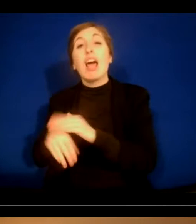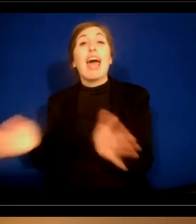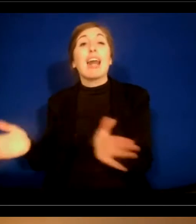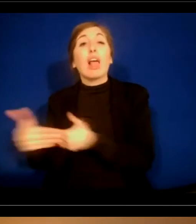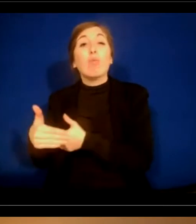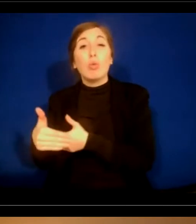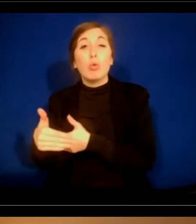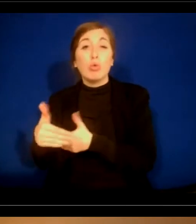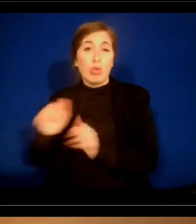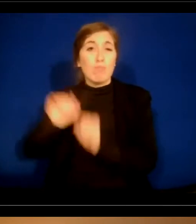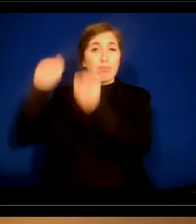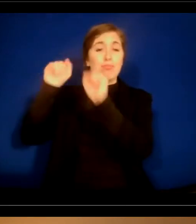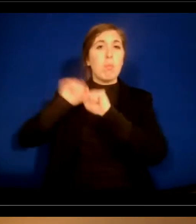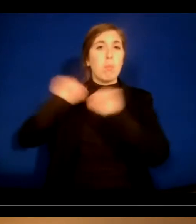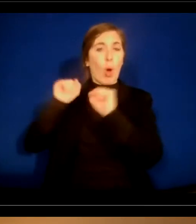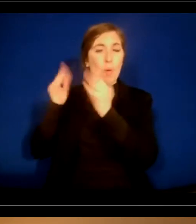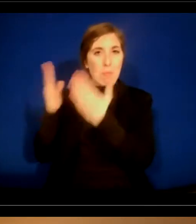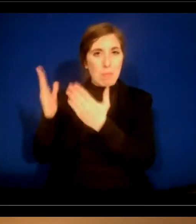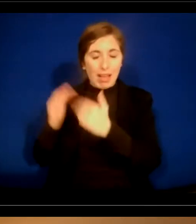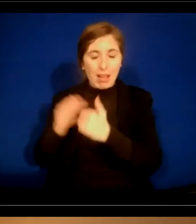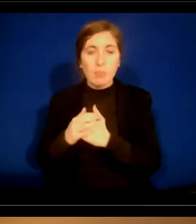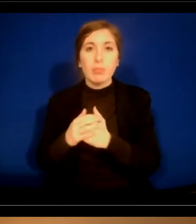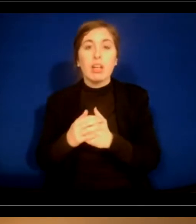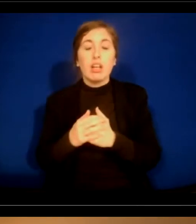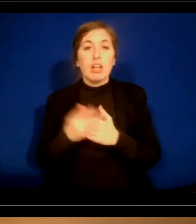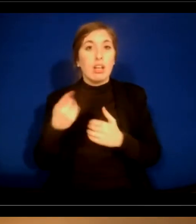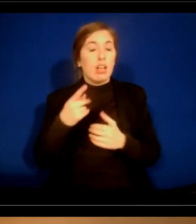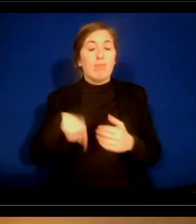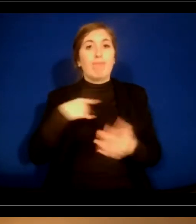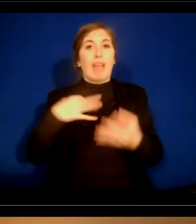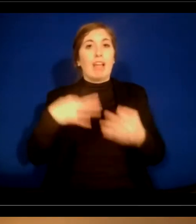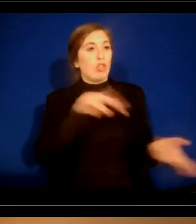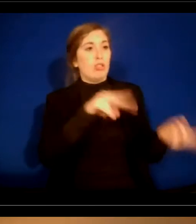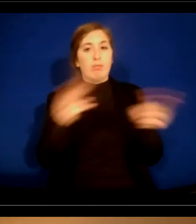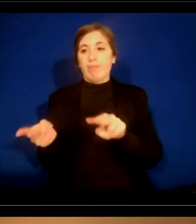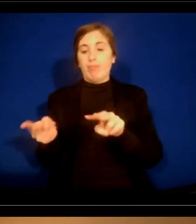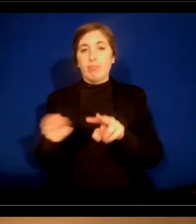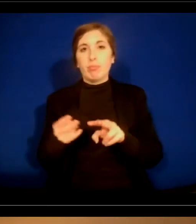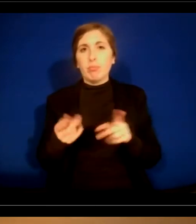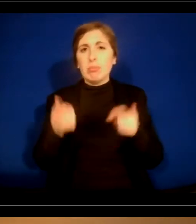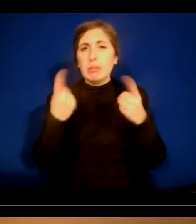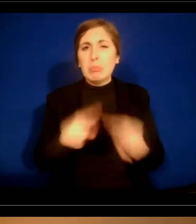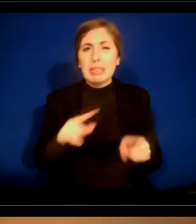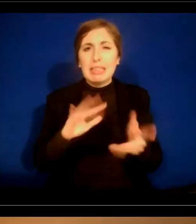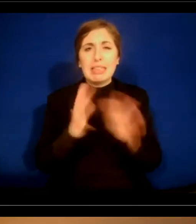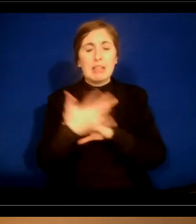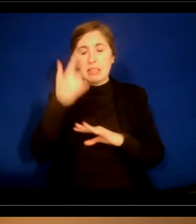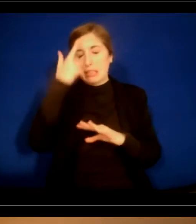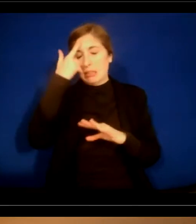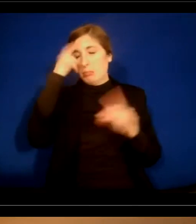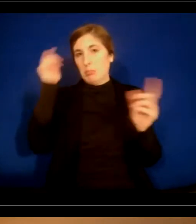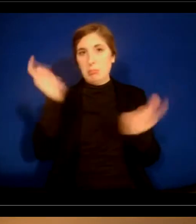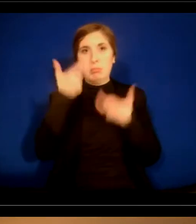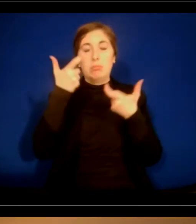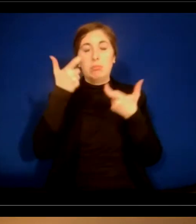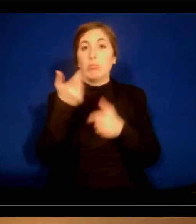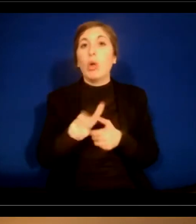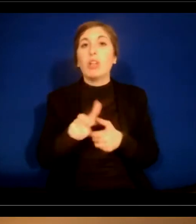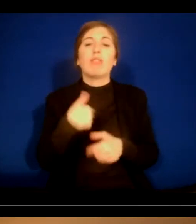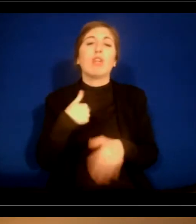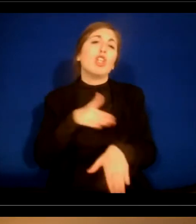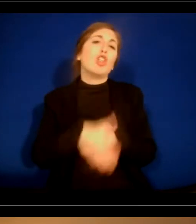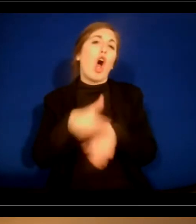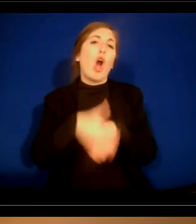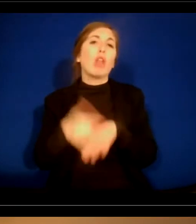mente è successo proprio un cortocircuito, perché normalmente quando a Pavia, insomma, io entro nelle stanze dei